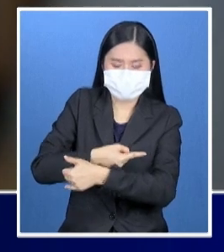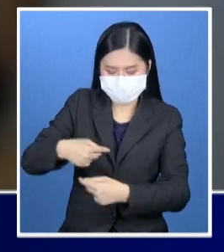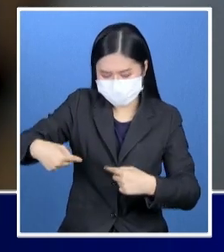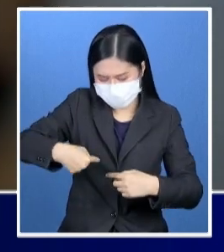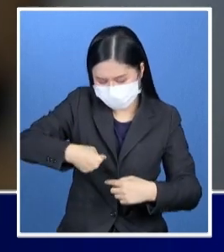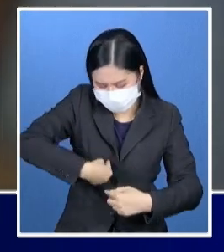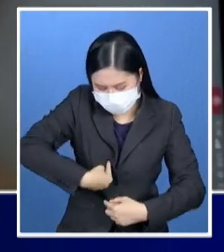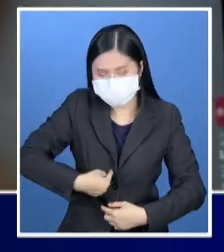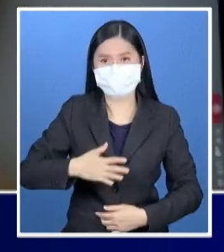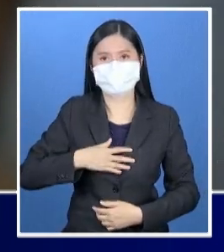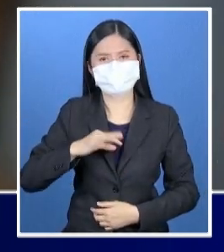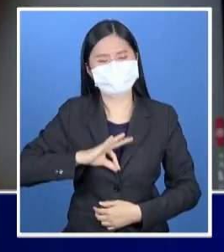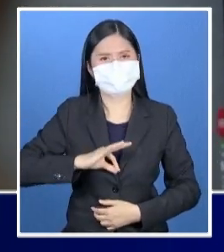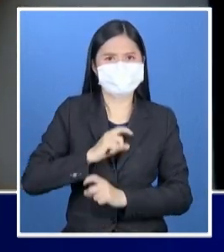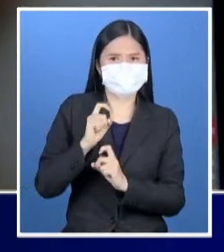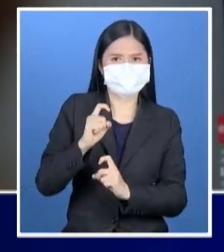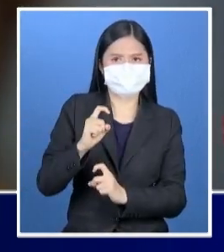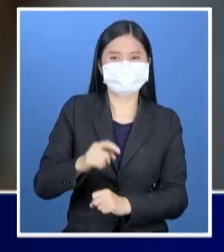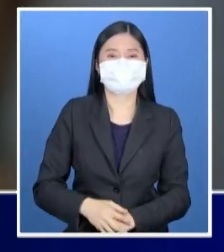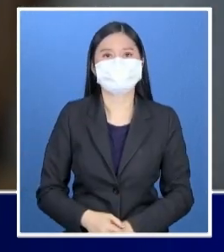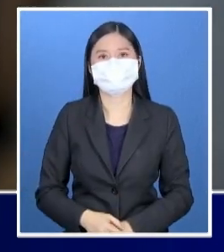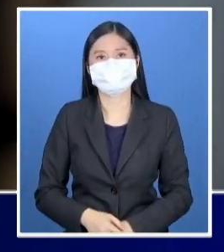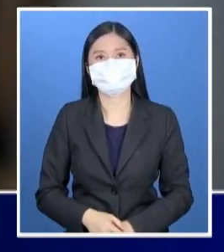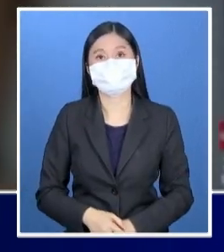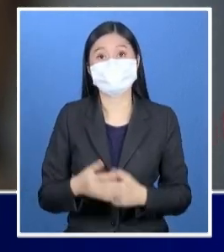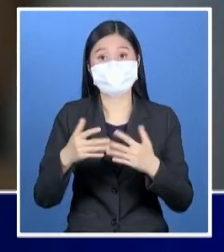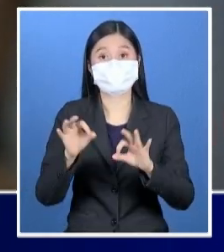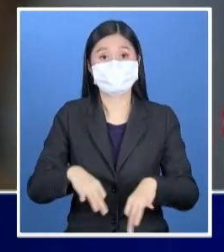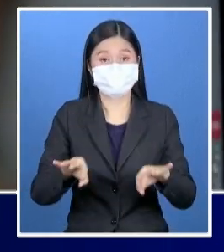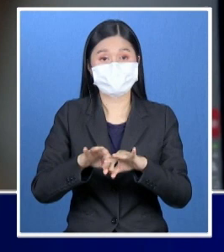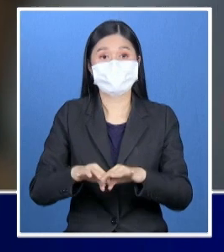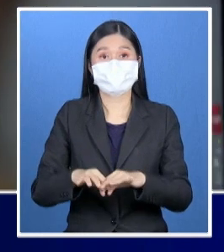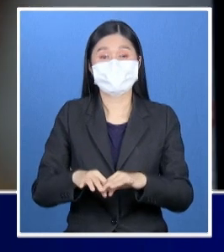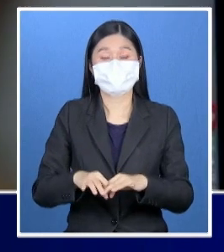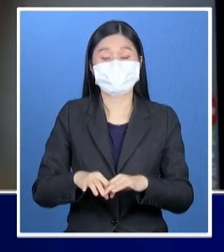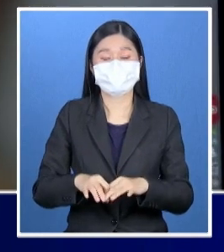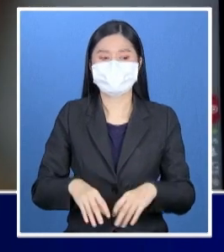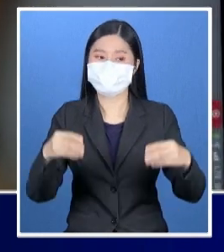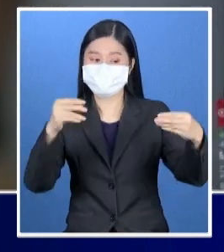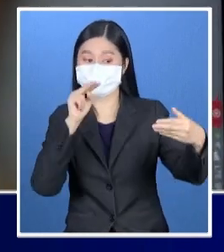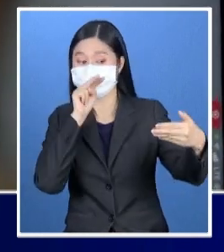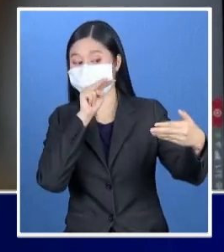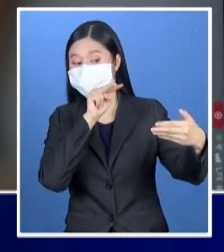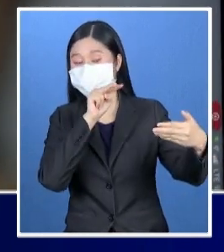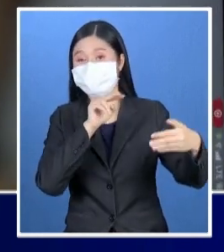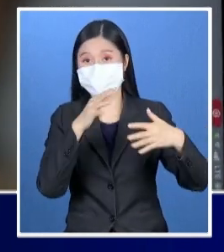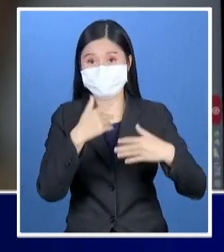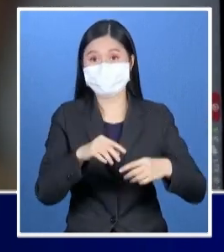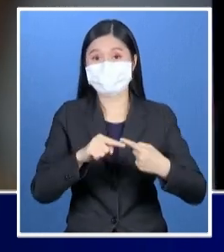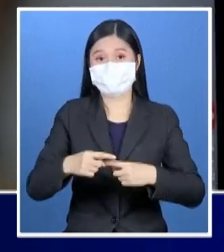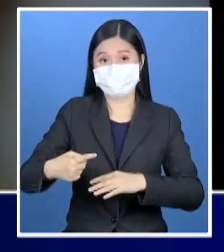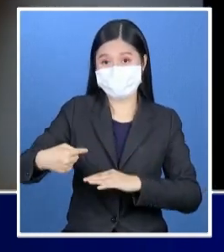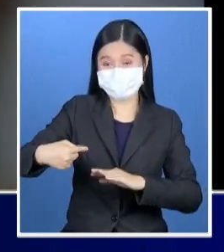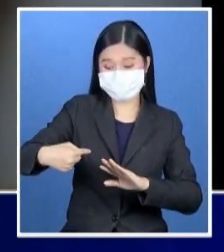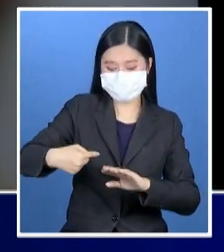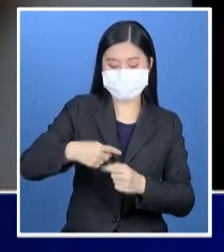ของเธอก็รู้สึกไม่ปลอดภัยแล้วก็ที่สำคัญนะฮะวินคนนี้ปรับกระจกมามองหน้าเธอด้วยระหว่างไอ้ที่จุดนั้น